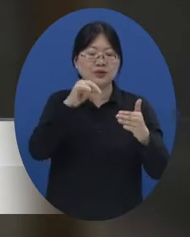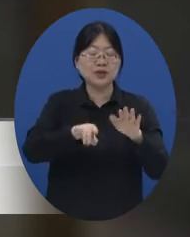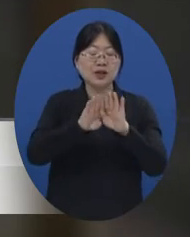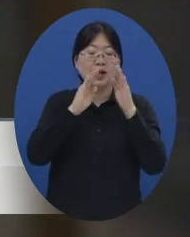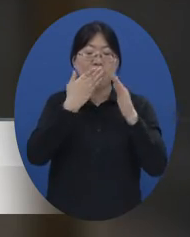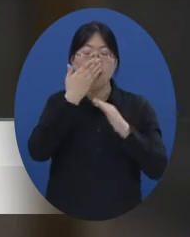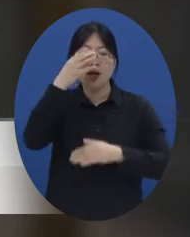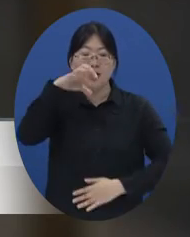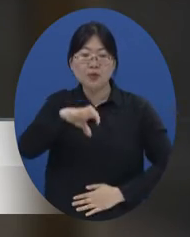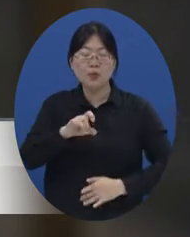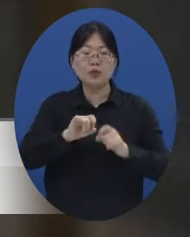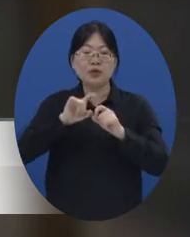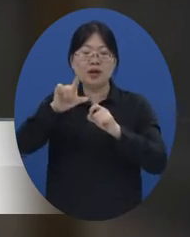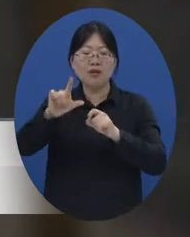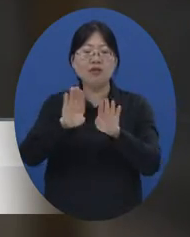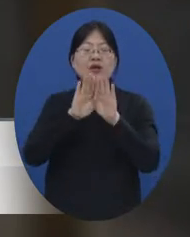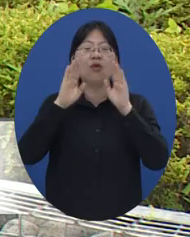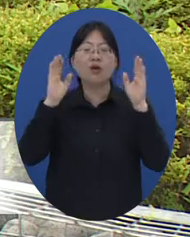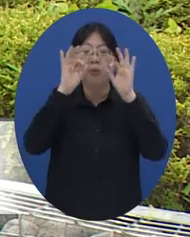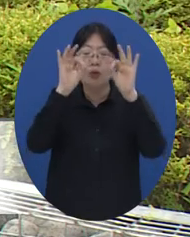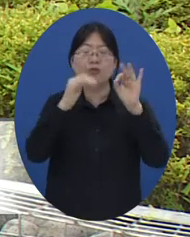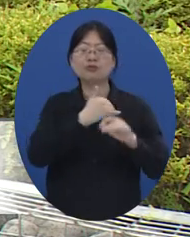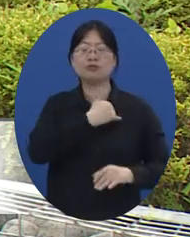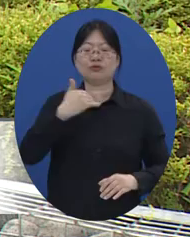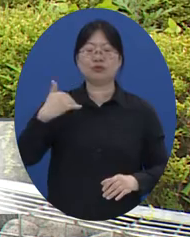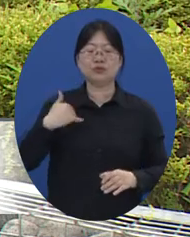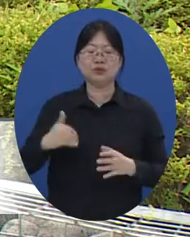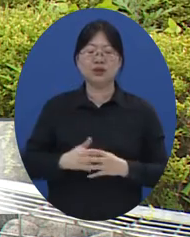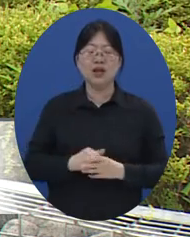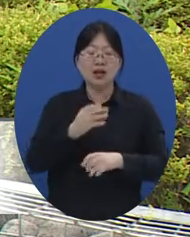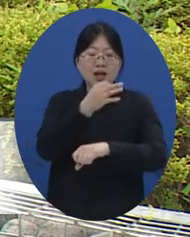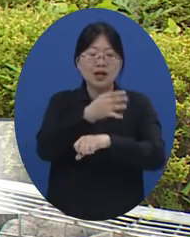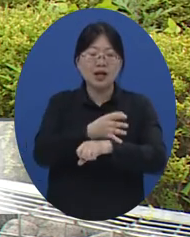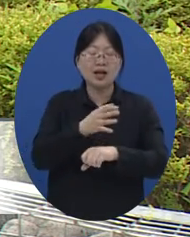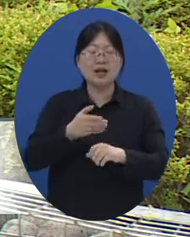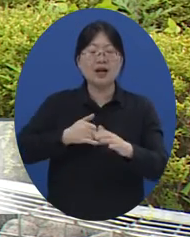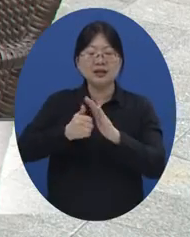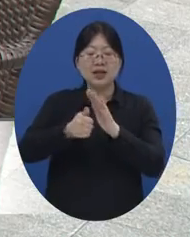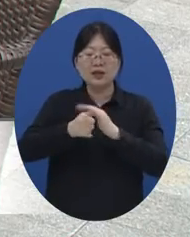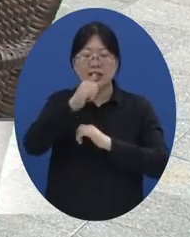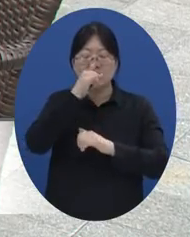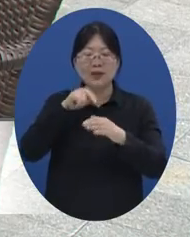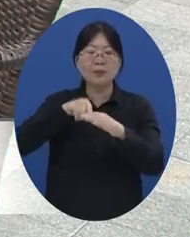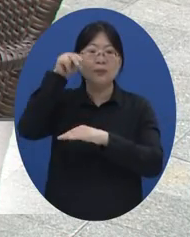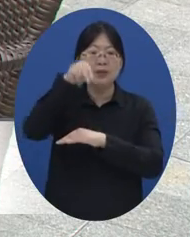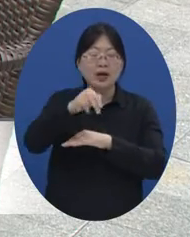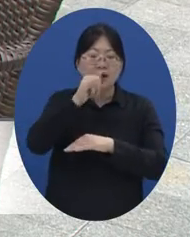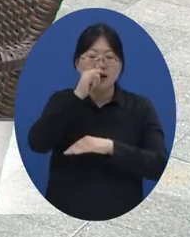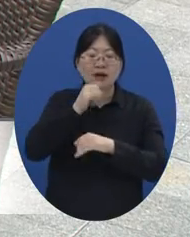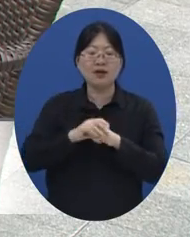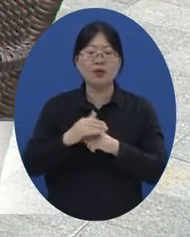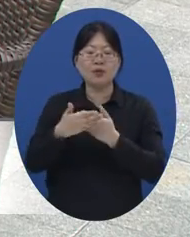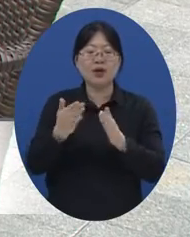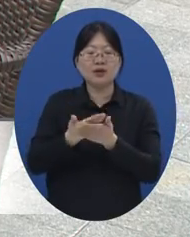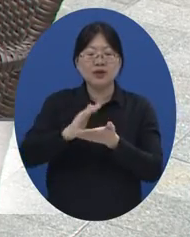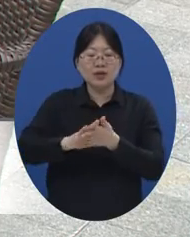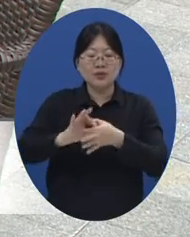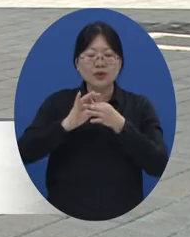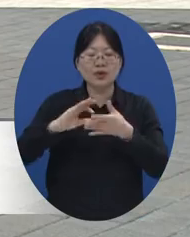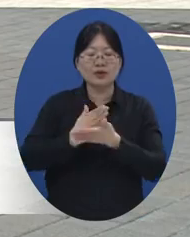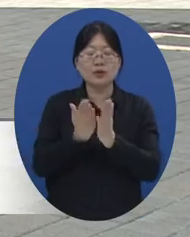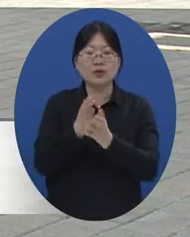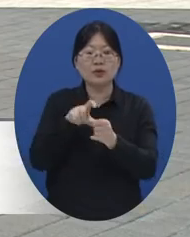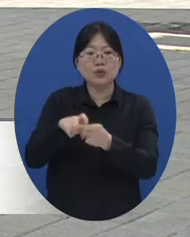가능한 곳이 대부분 열린다고 보시면 되는데요 단순하게 지나 줄 수 있는 차원을 넘어 공간 리모델링을 통해 여러